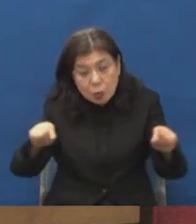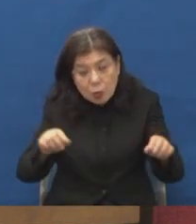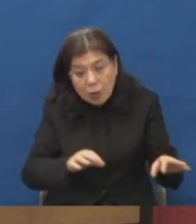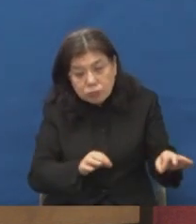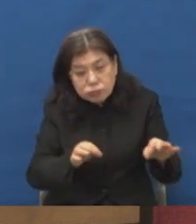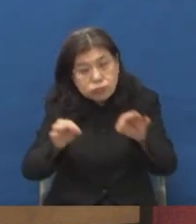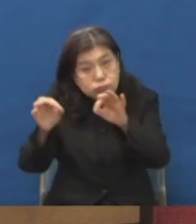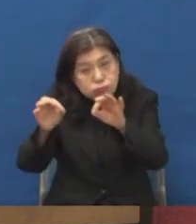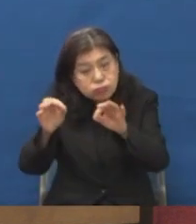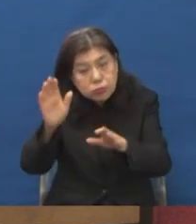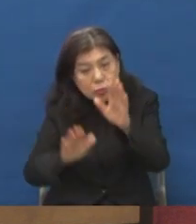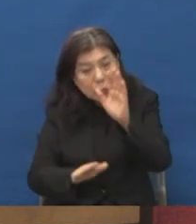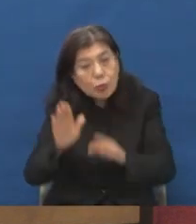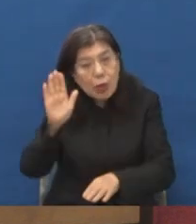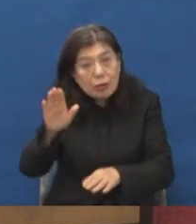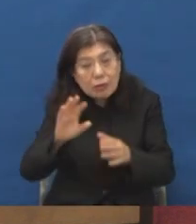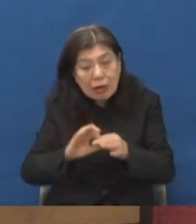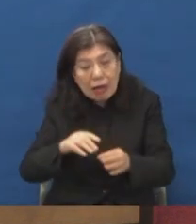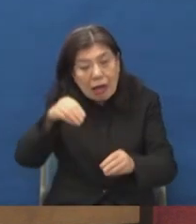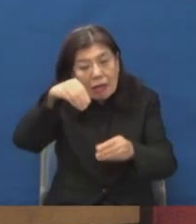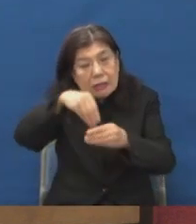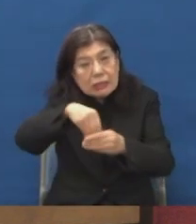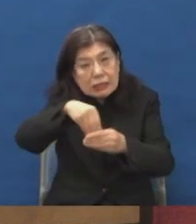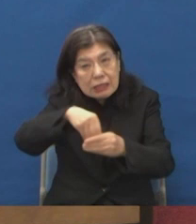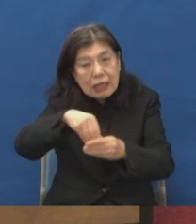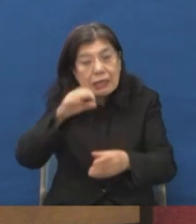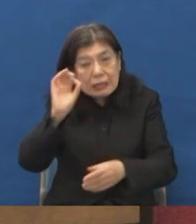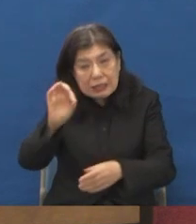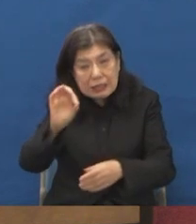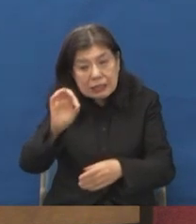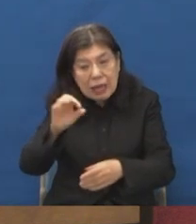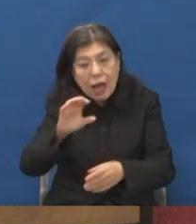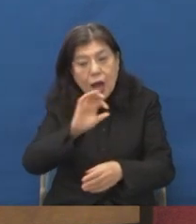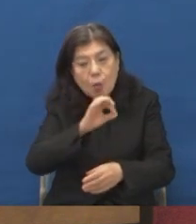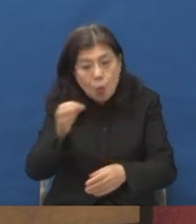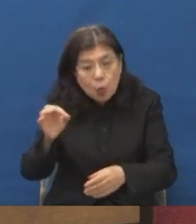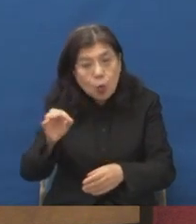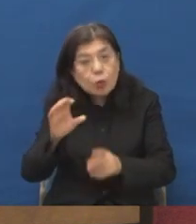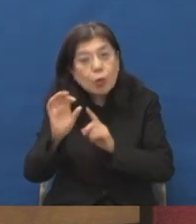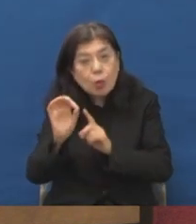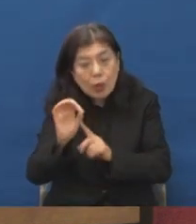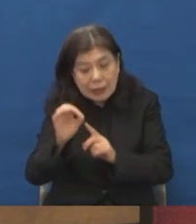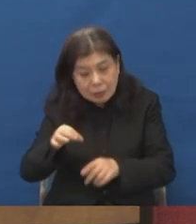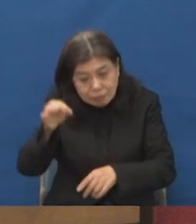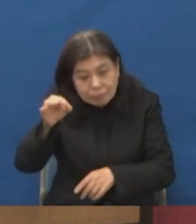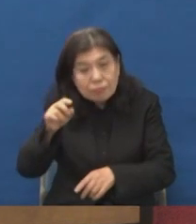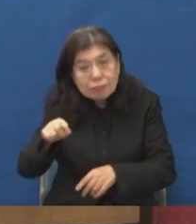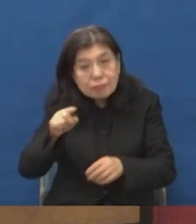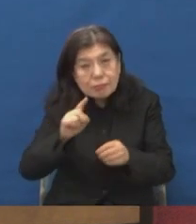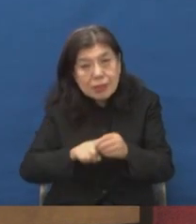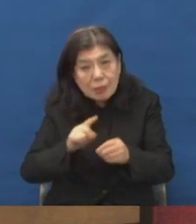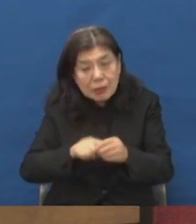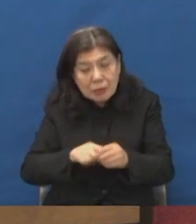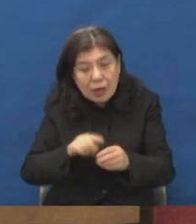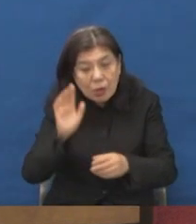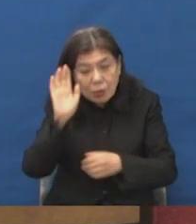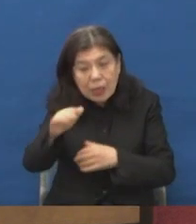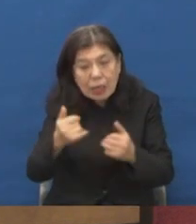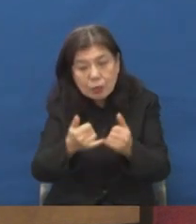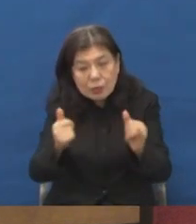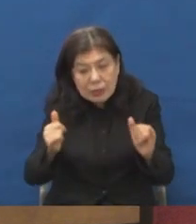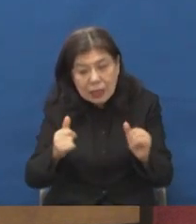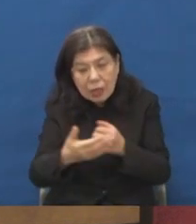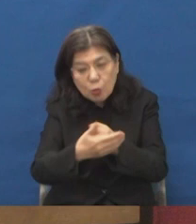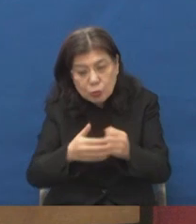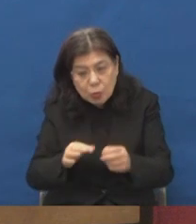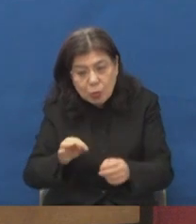えれば、人件費や物件費など、今後の行政経費の上昇を社会保障費の増とともに見込まな